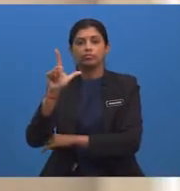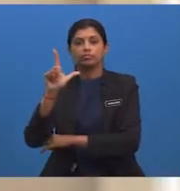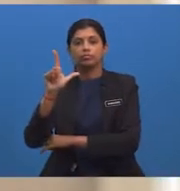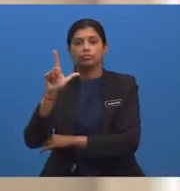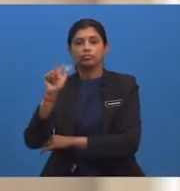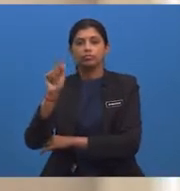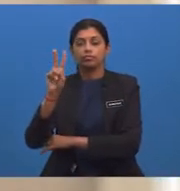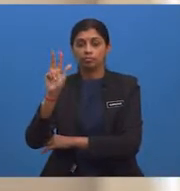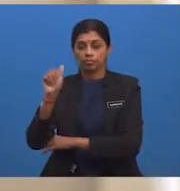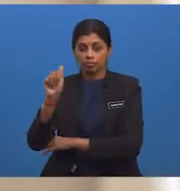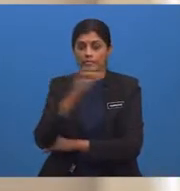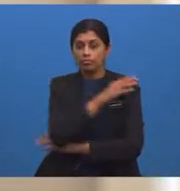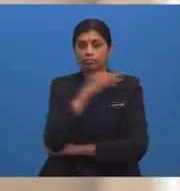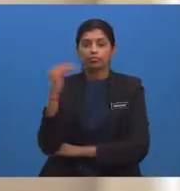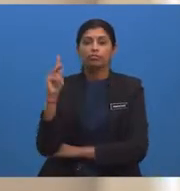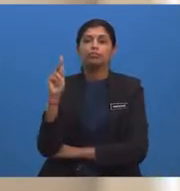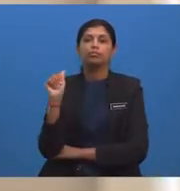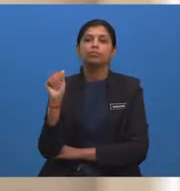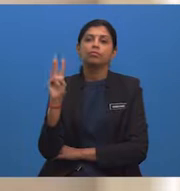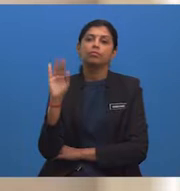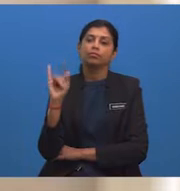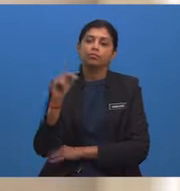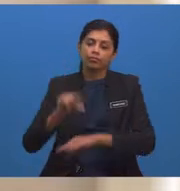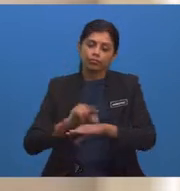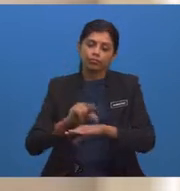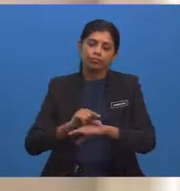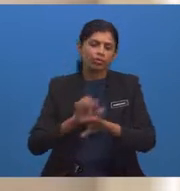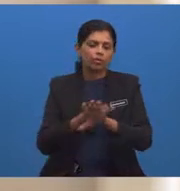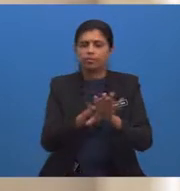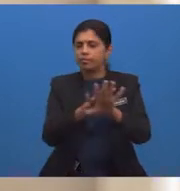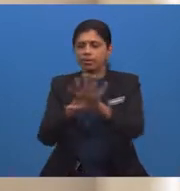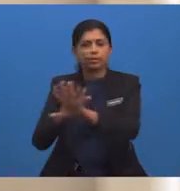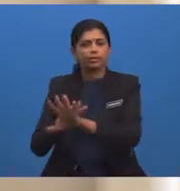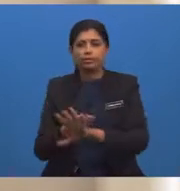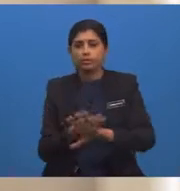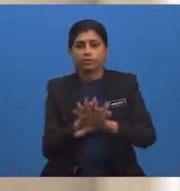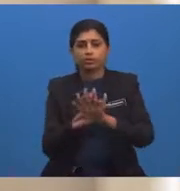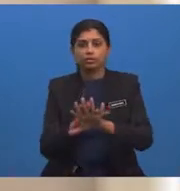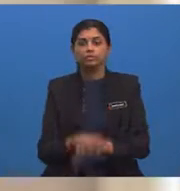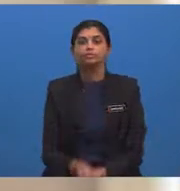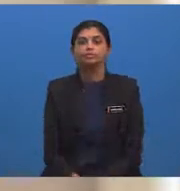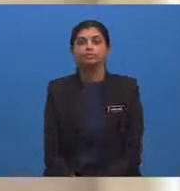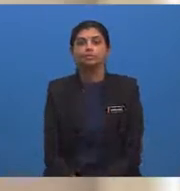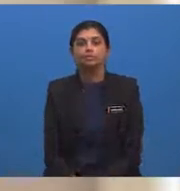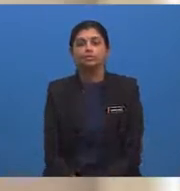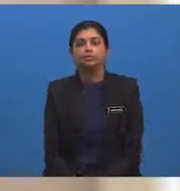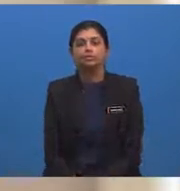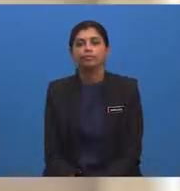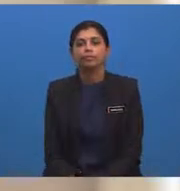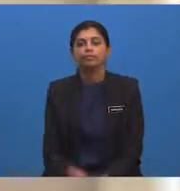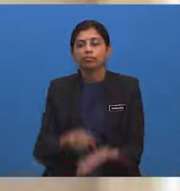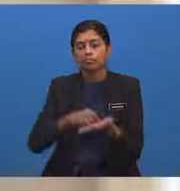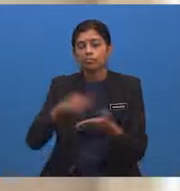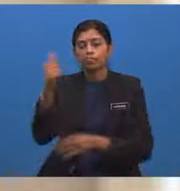yang berasal dari India digunakan secara meluas dalam tulisan bahasa tempatan dan Sanskrit. Tulisan Jawi